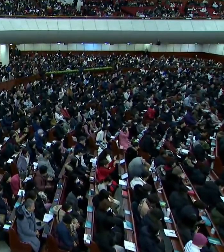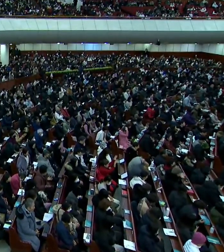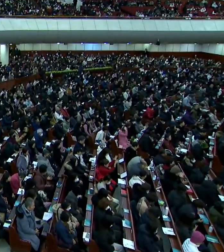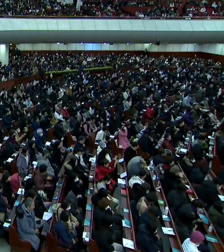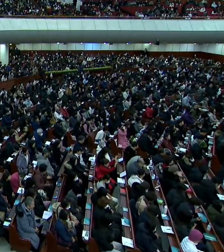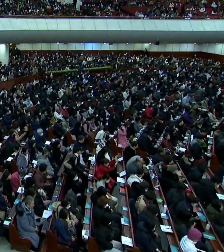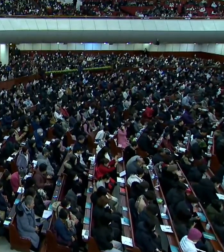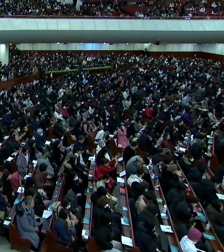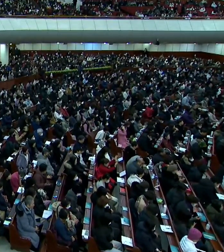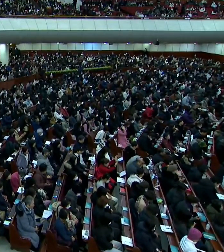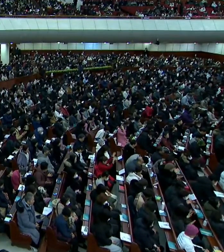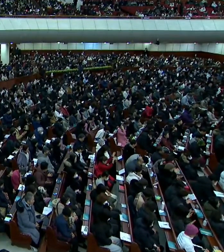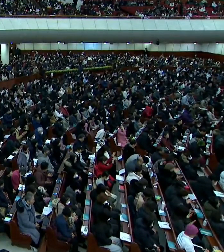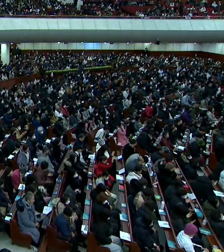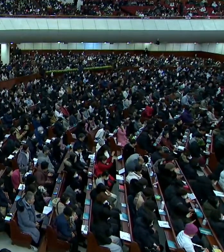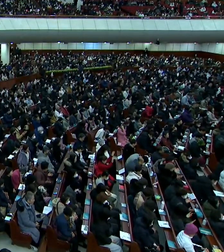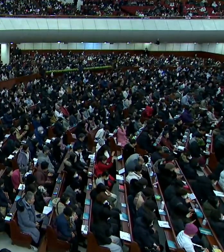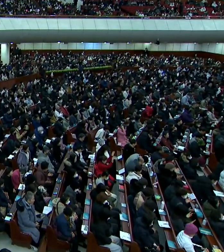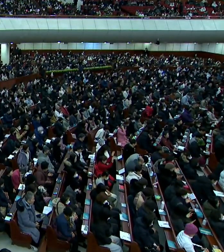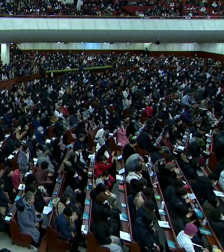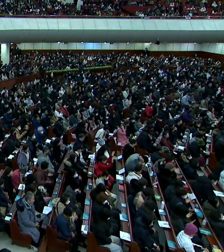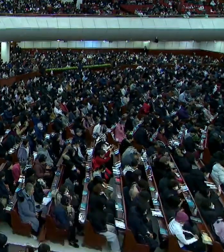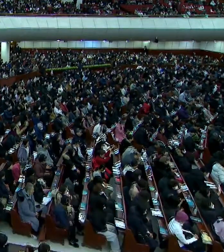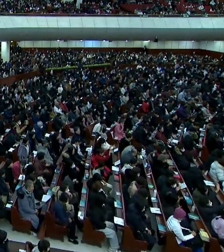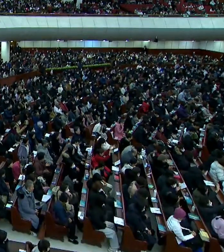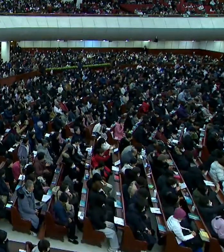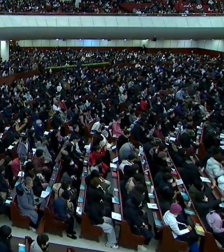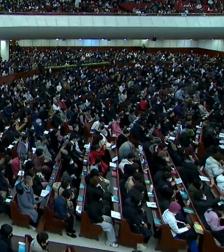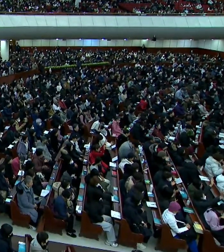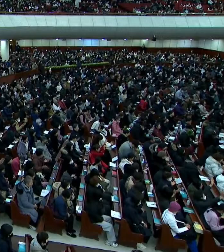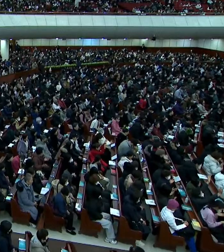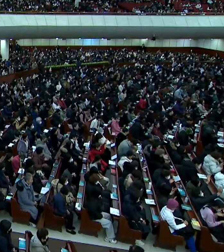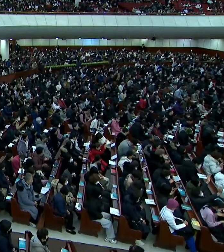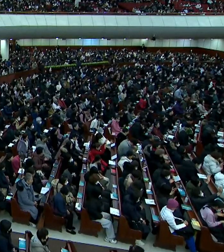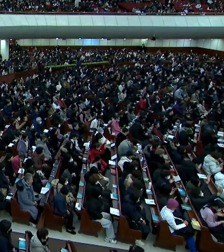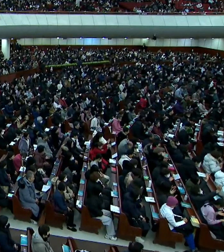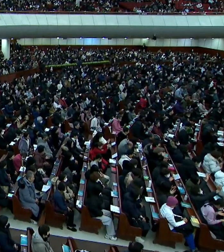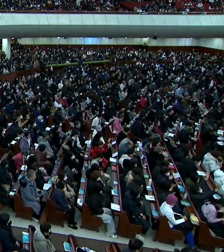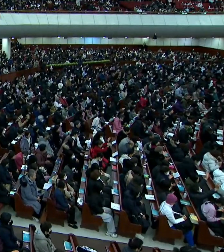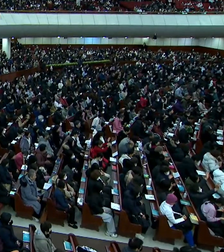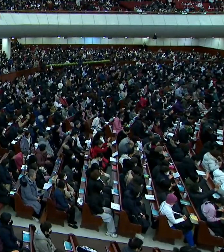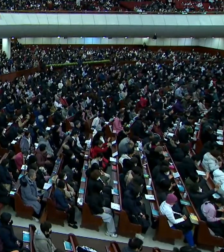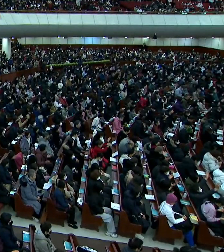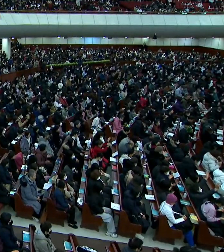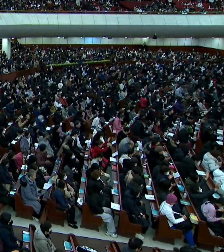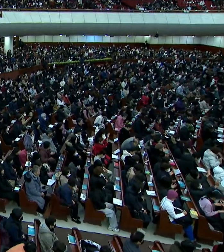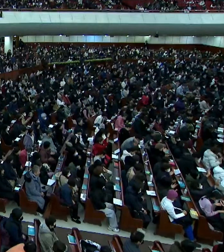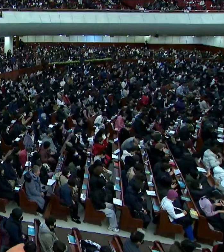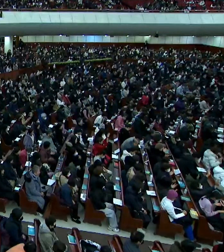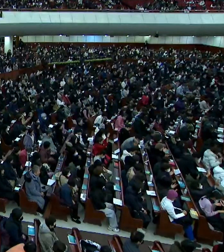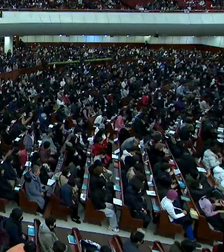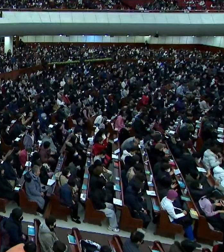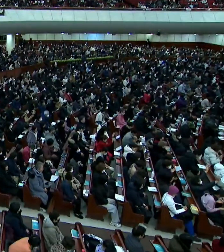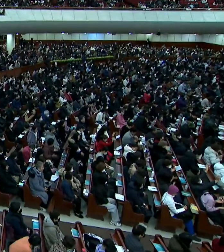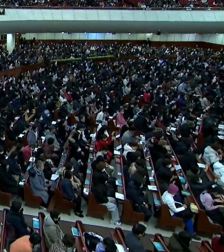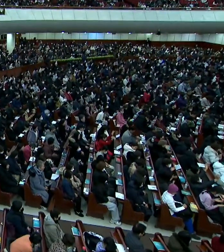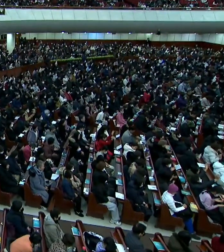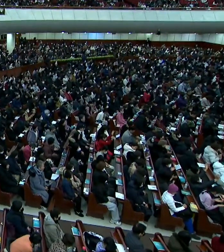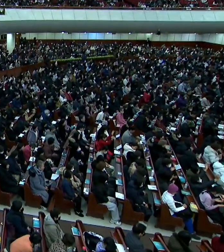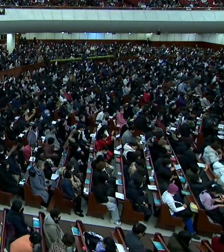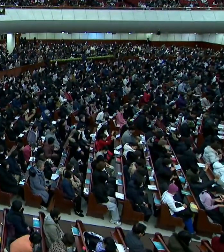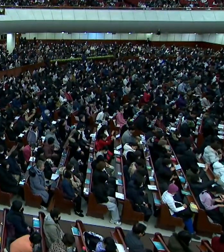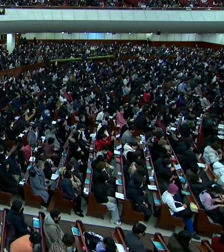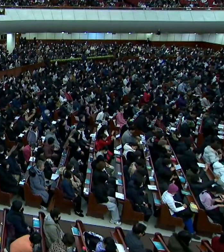우리의 마음을 다하여 하나님을 찬양하며 고백할 때마다 오늘도 우리 마음 가운데 인자하여 주시는 주님의 평강을 주여